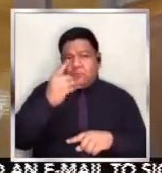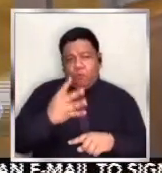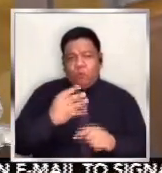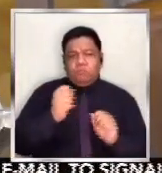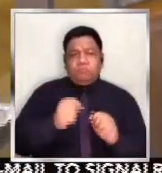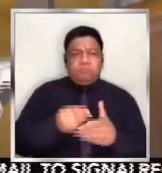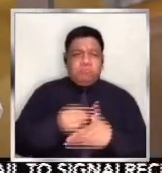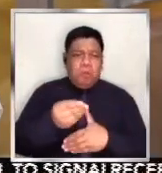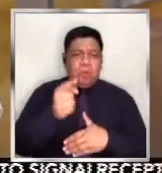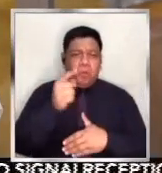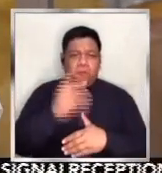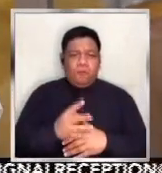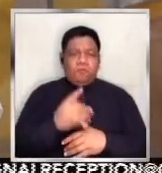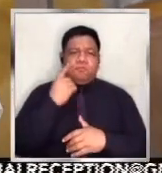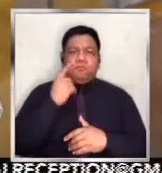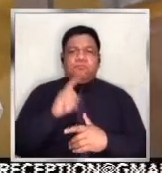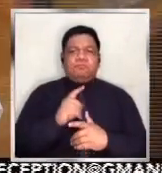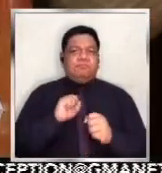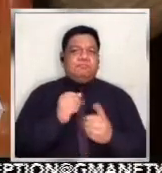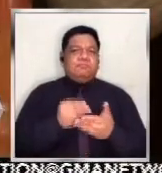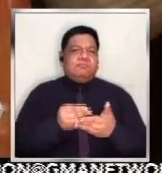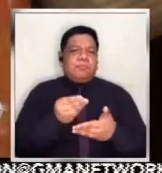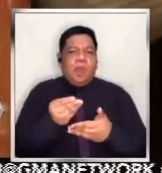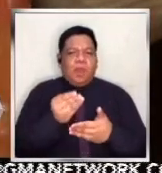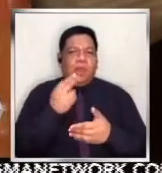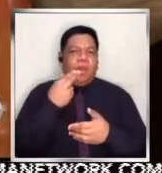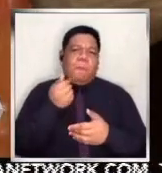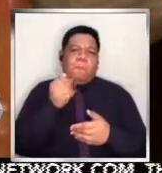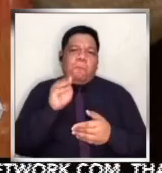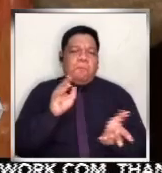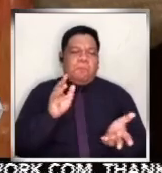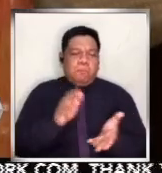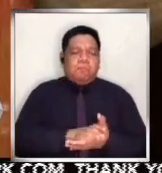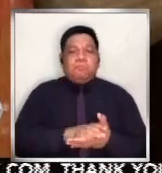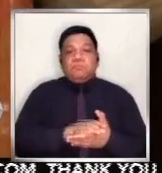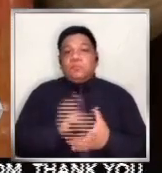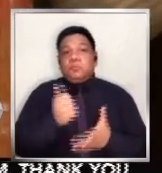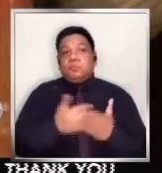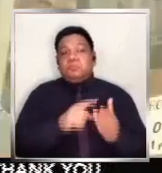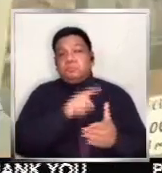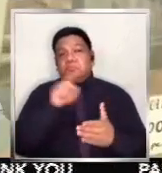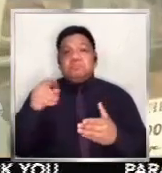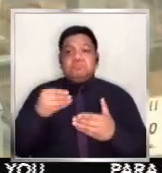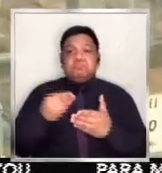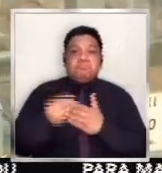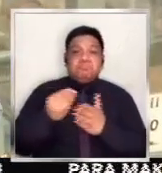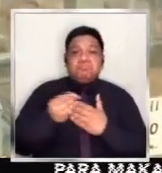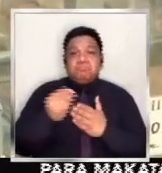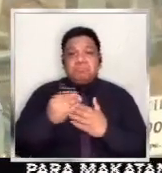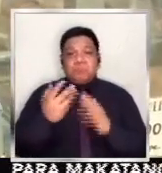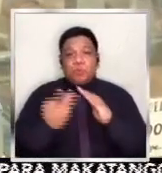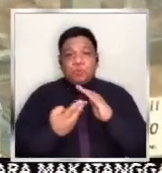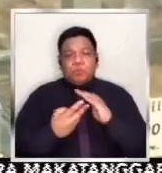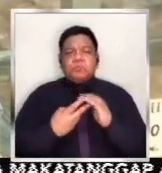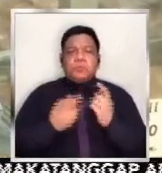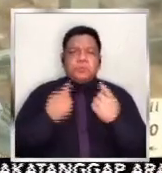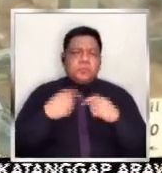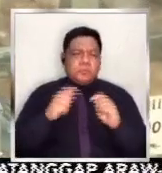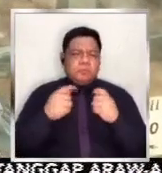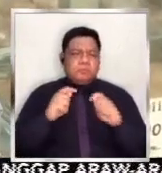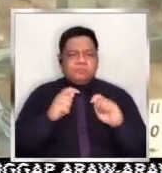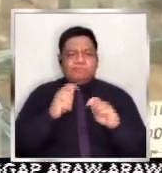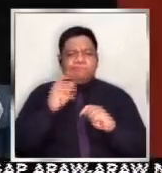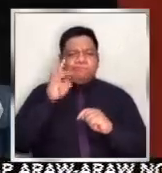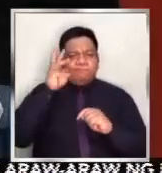1/4. Para makakabili rin lang kahit paano. Kaya naman ang ilang mamimili, gagawa na lang daw ng paraan para may mapagsaluhan pa rin sa Noche